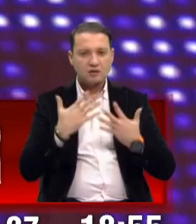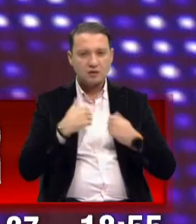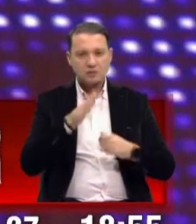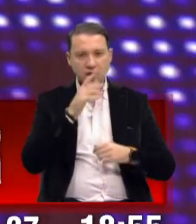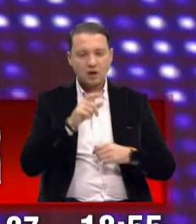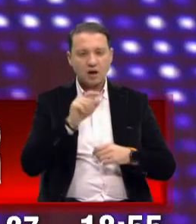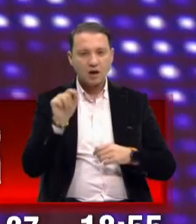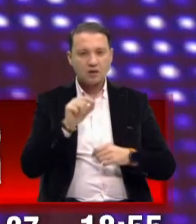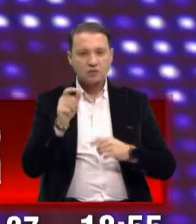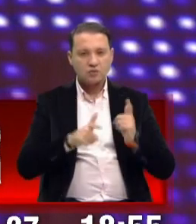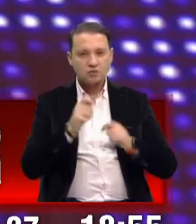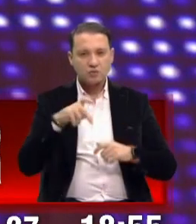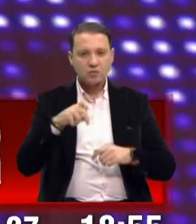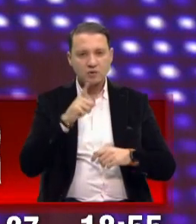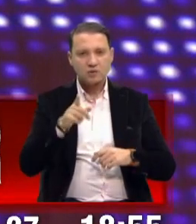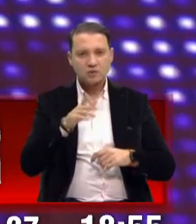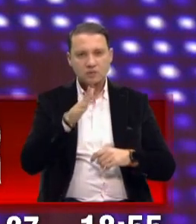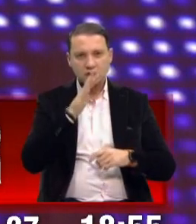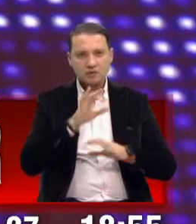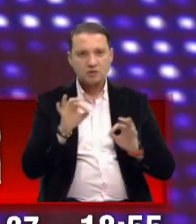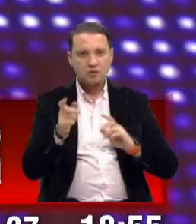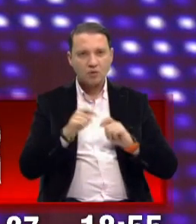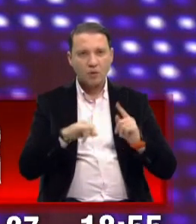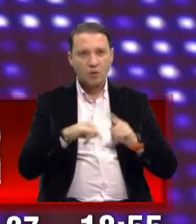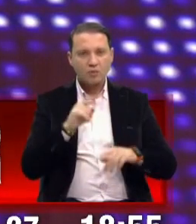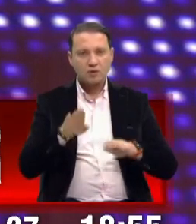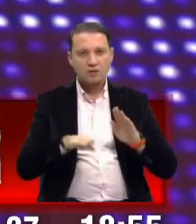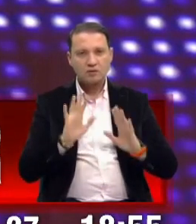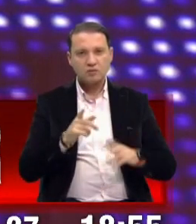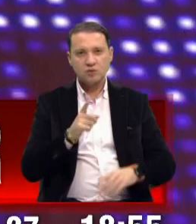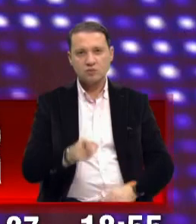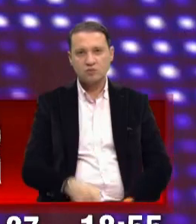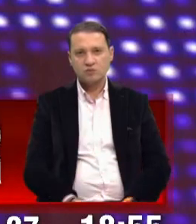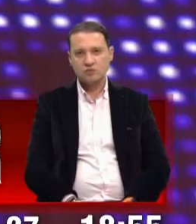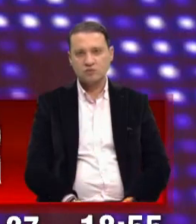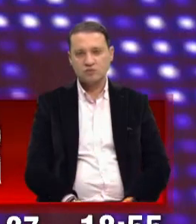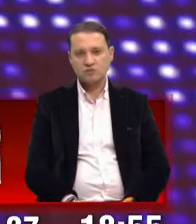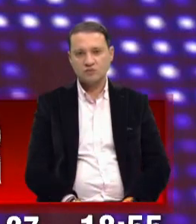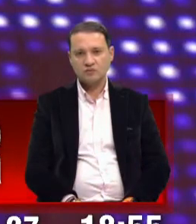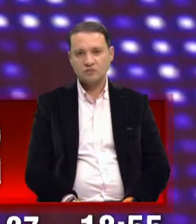arı sütü ve Propolis de bilinçsizce kullanıldığında hormon dengesini